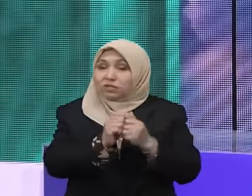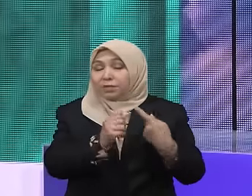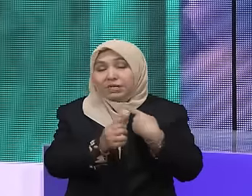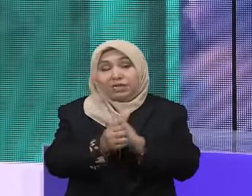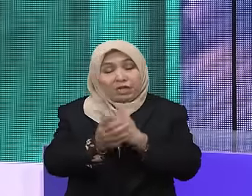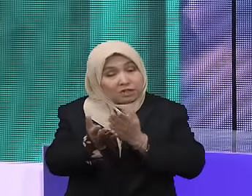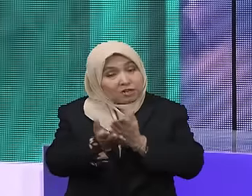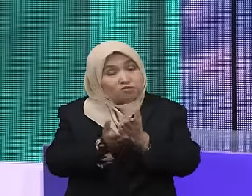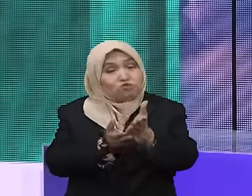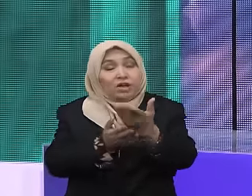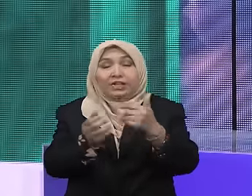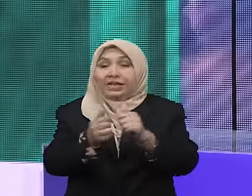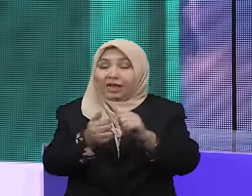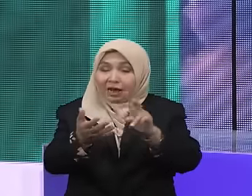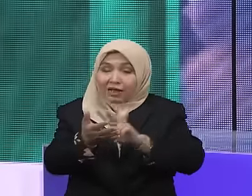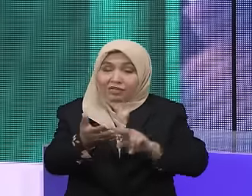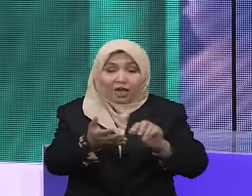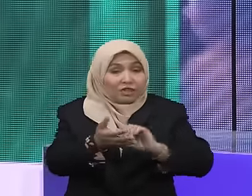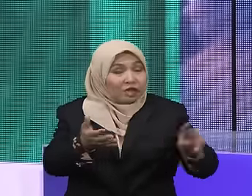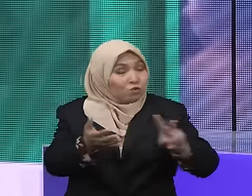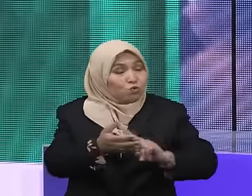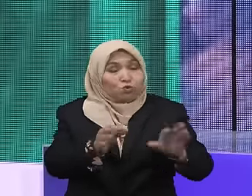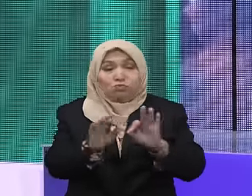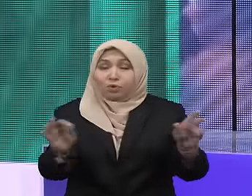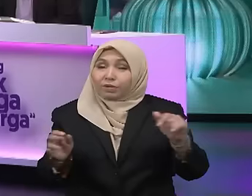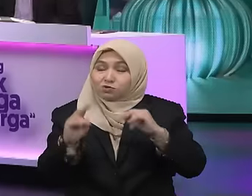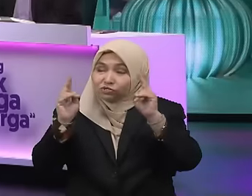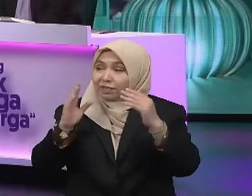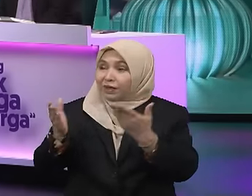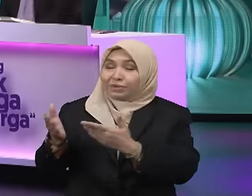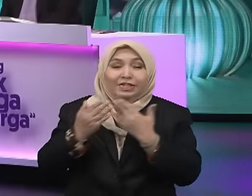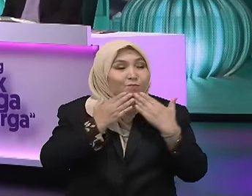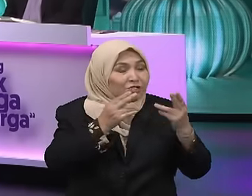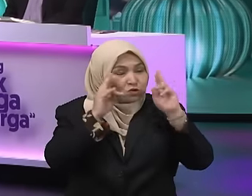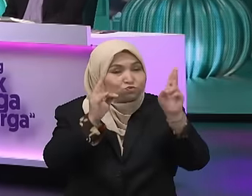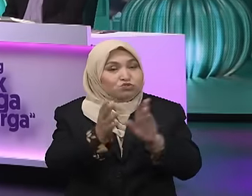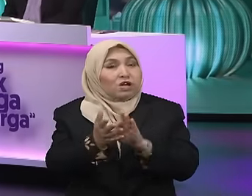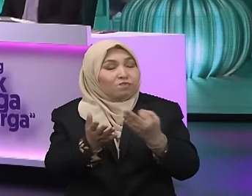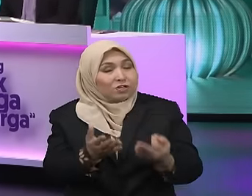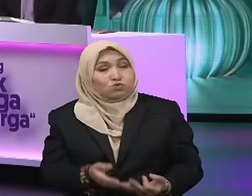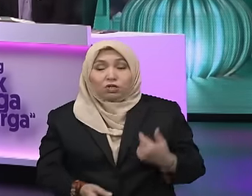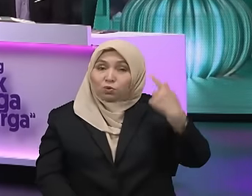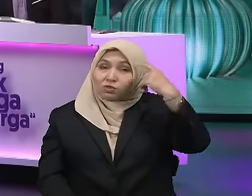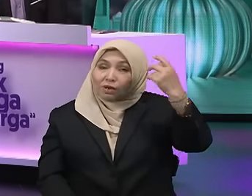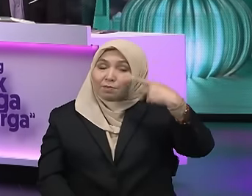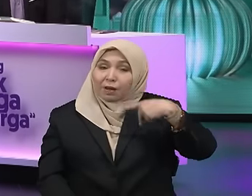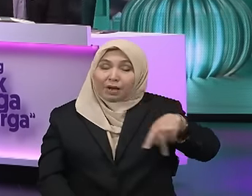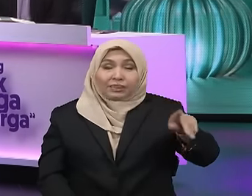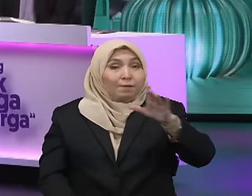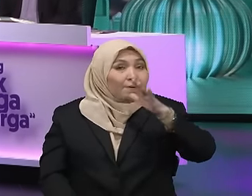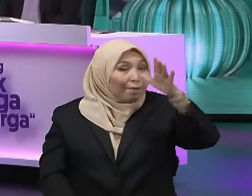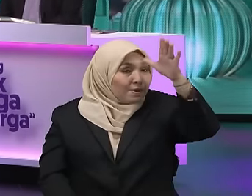kita teruskan dengan bacaan ayat 79 bersama Al-Fadhil Ustaz Tarmizi. Terima kasih Al-Fadhil Ustaz Fazrul, tuan-tuan dan puan-puan, ayah